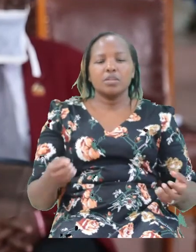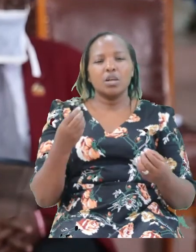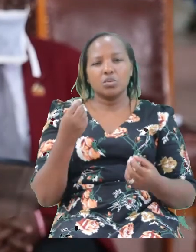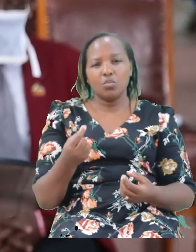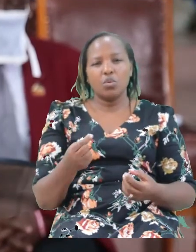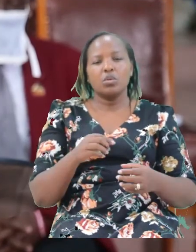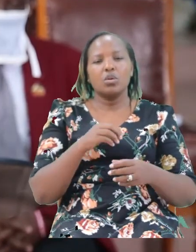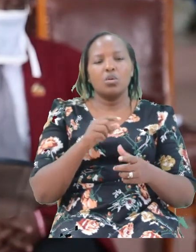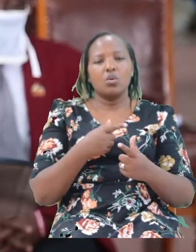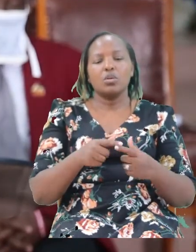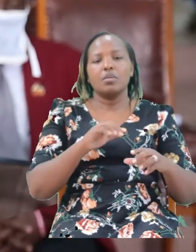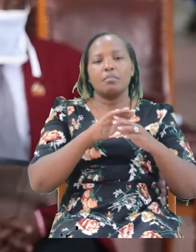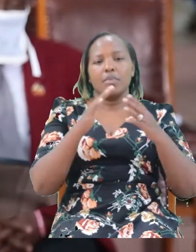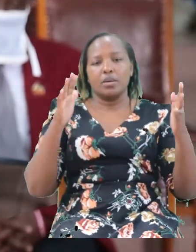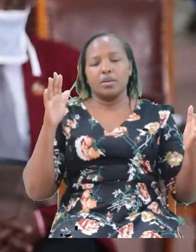makubwa.